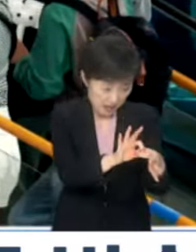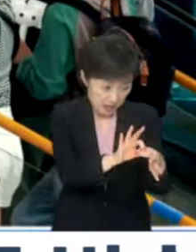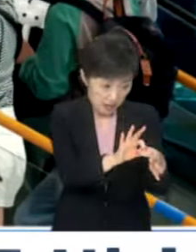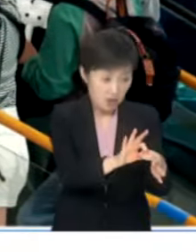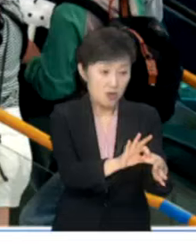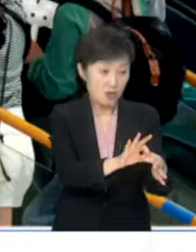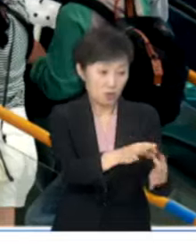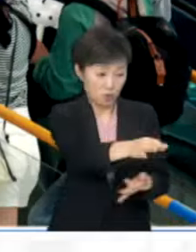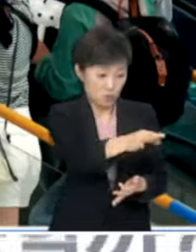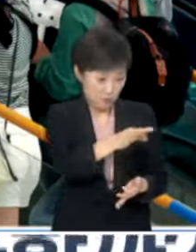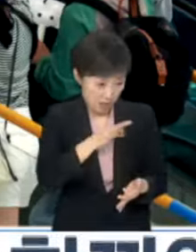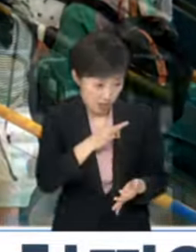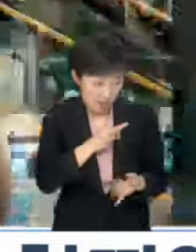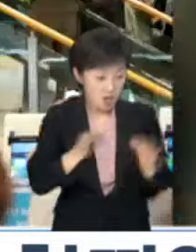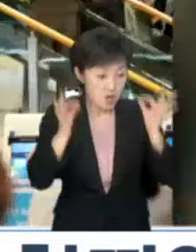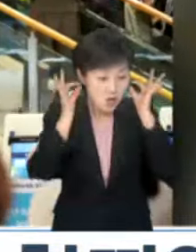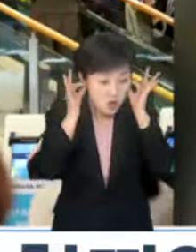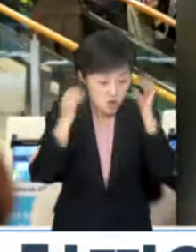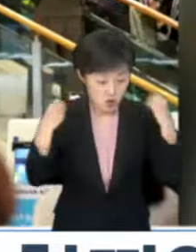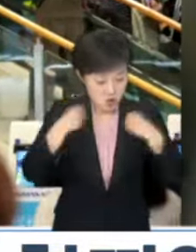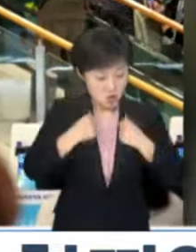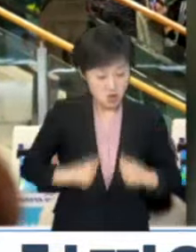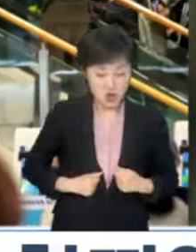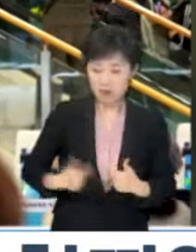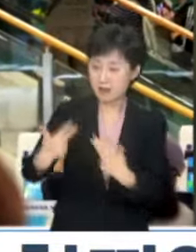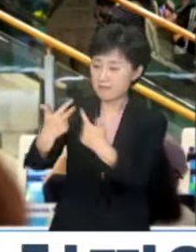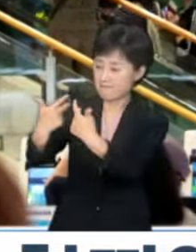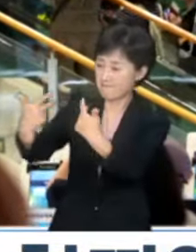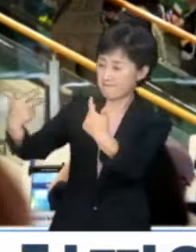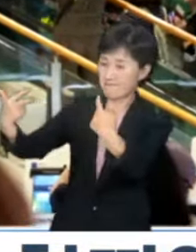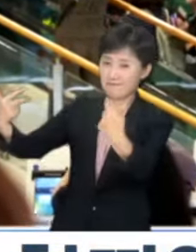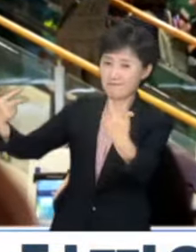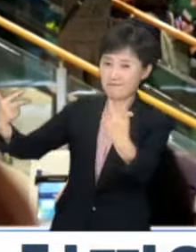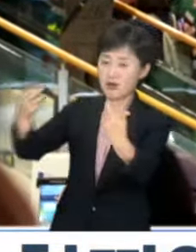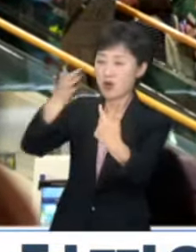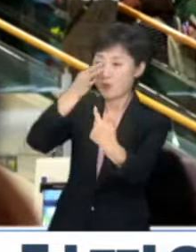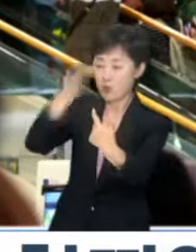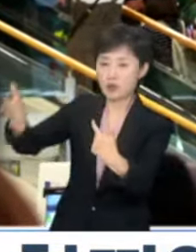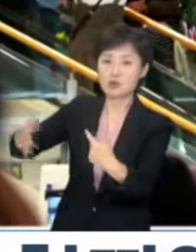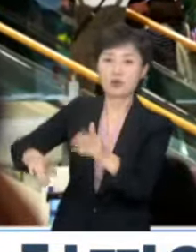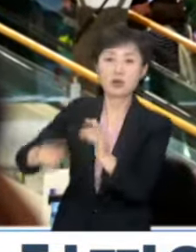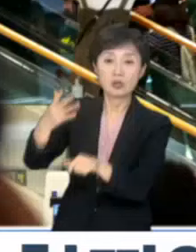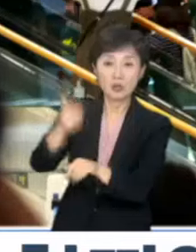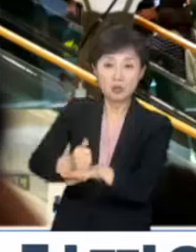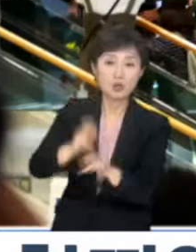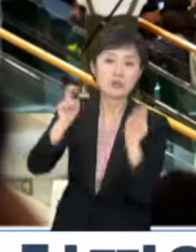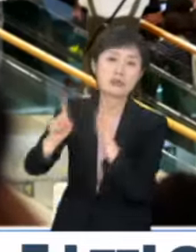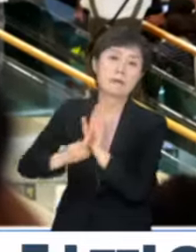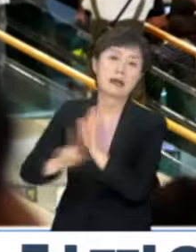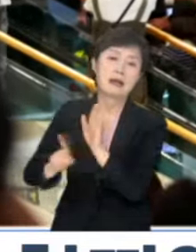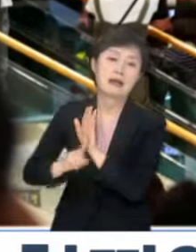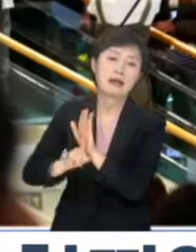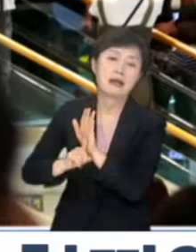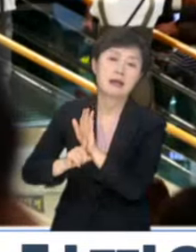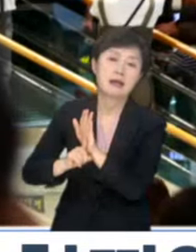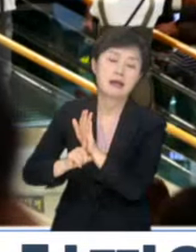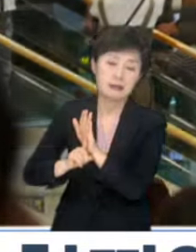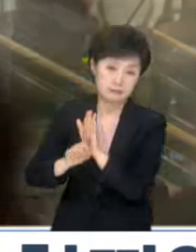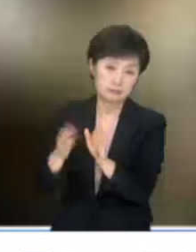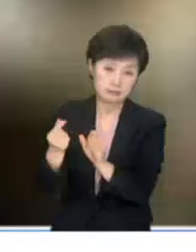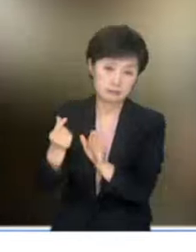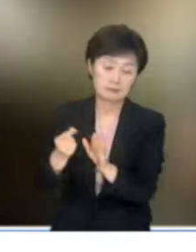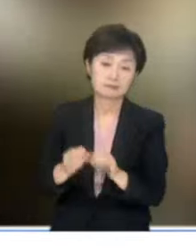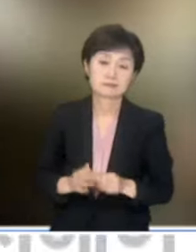하니까 연예인들이 이것을 이용해 사실은 일부러 노출이 되는 거거든요. 맞아요. 그러던 와중에 이제 군중들이 모이들리게 되니까 사실은 이런 일이